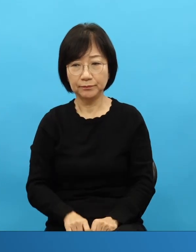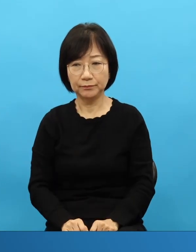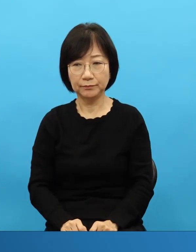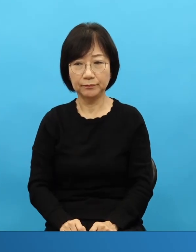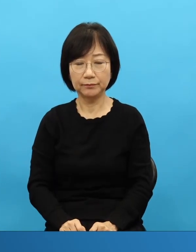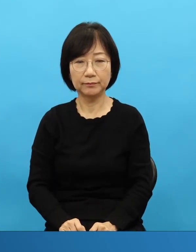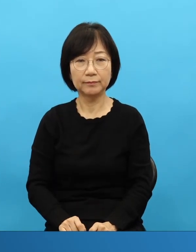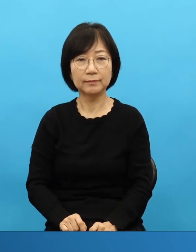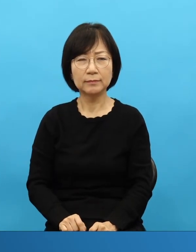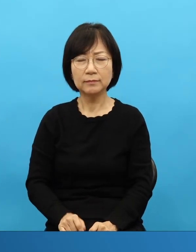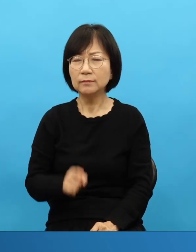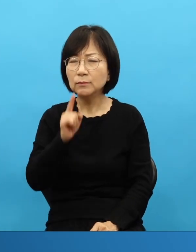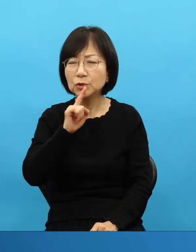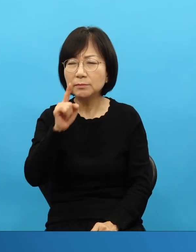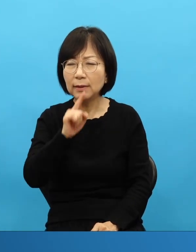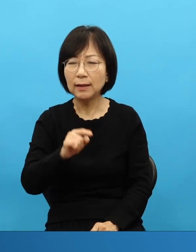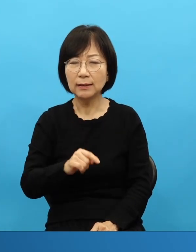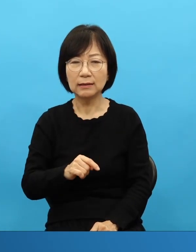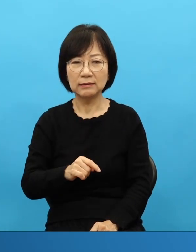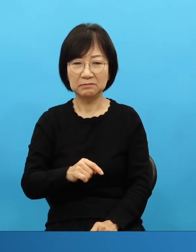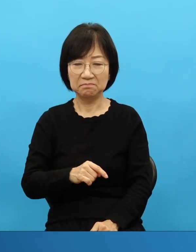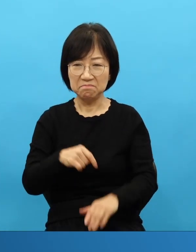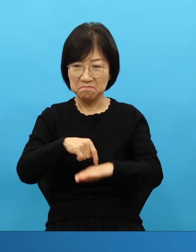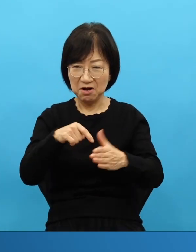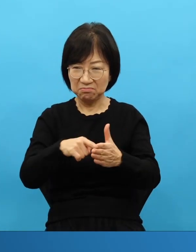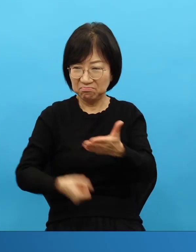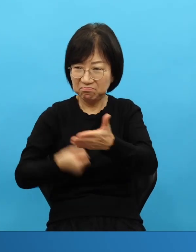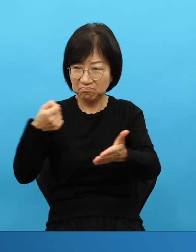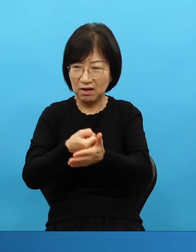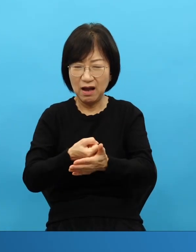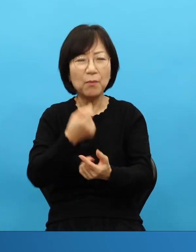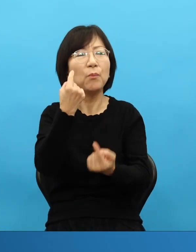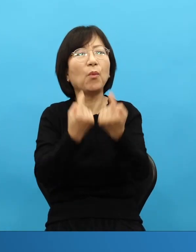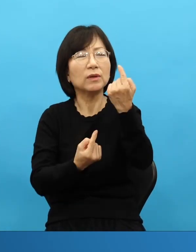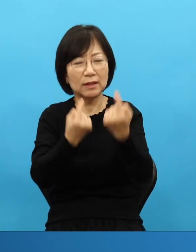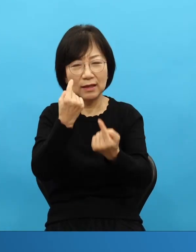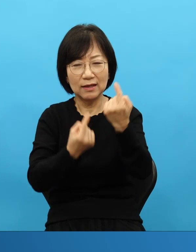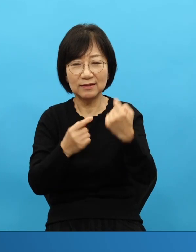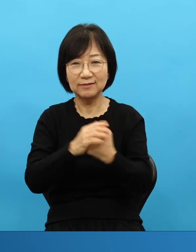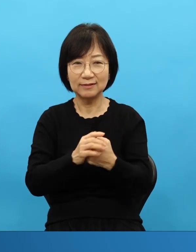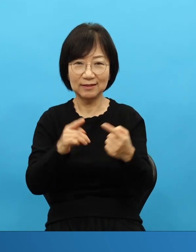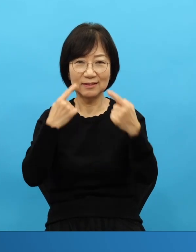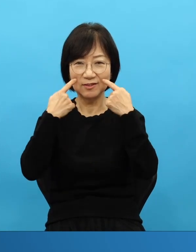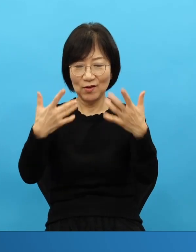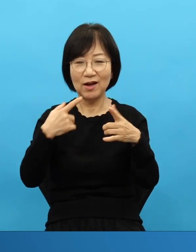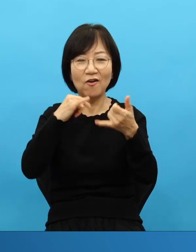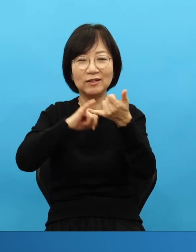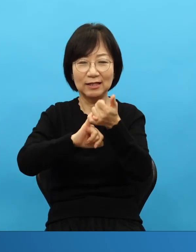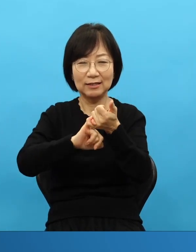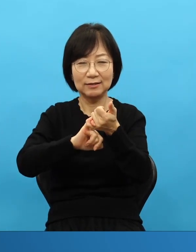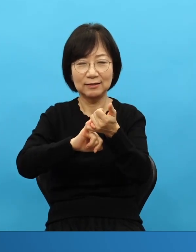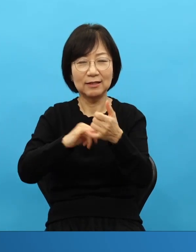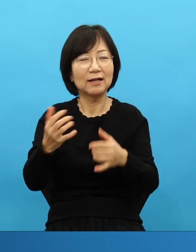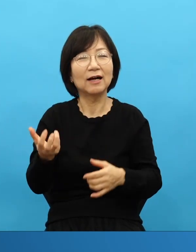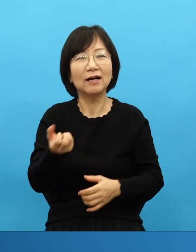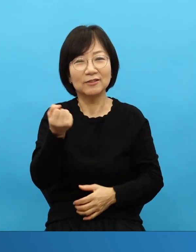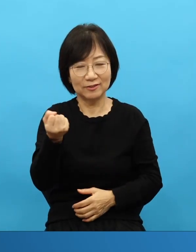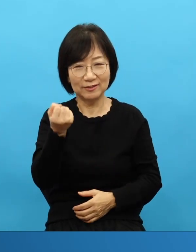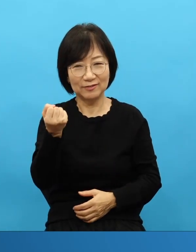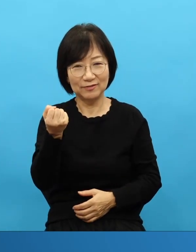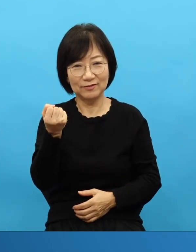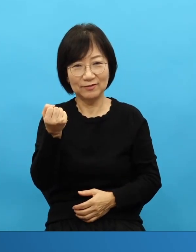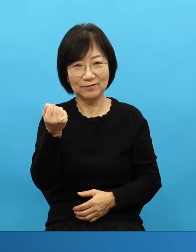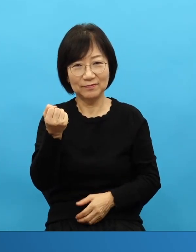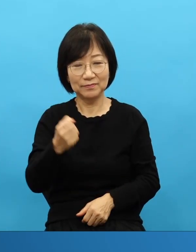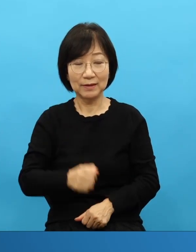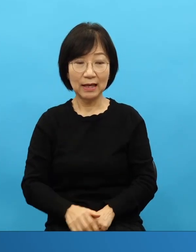아닙니다. 정확한 언약을 붙잡고 Not that he mustered up his strength to face death. He's saying he knew the accurate covenant. 지금 세계에 문 닫고 있습니다.